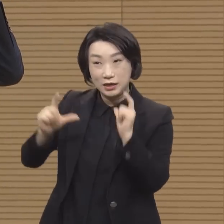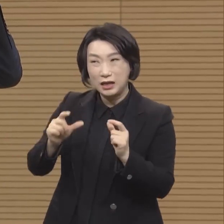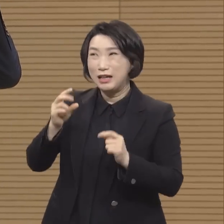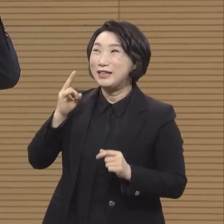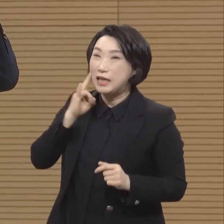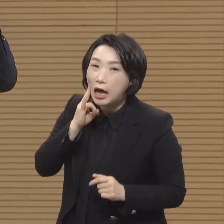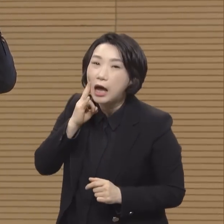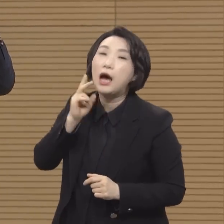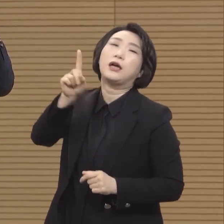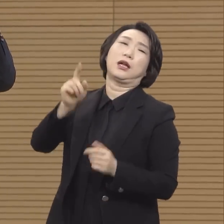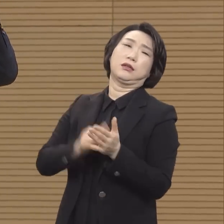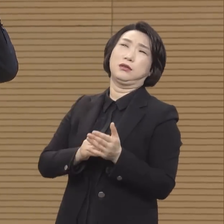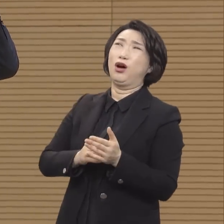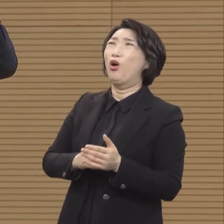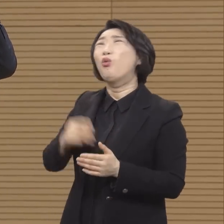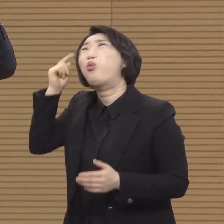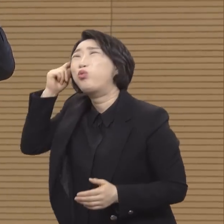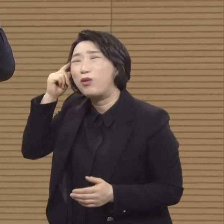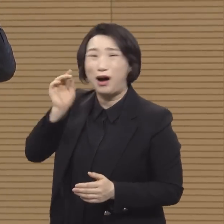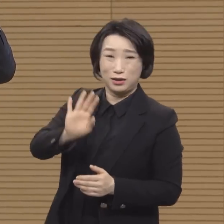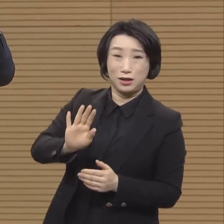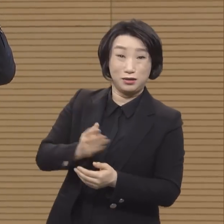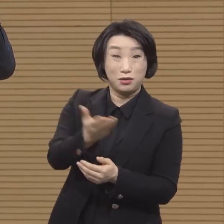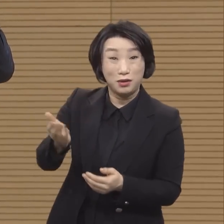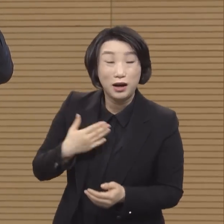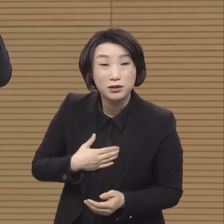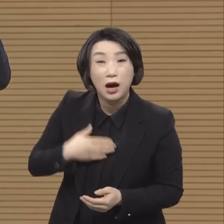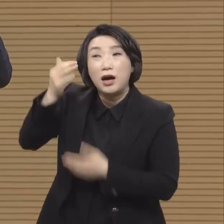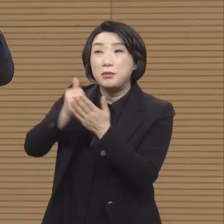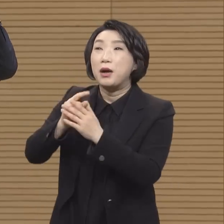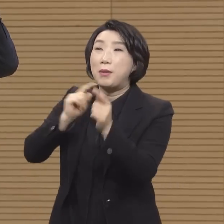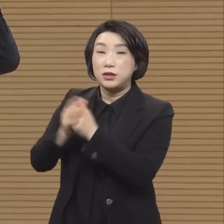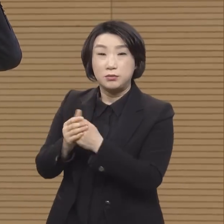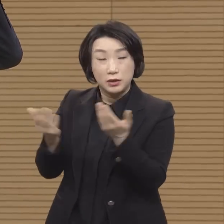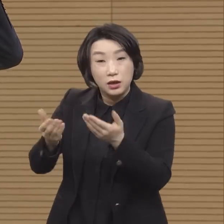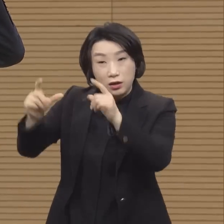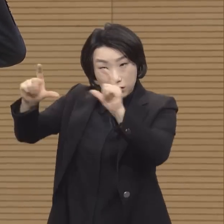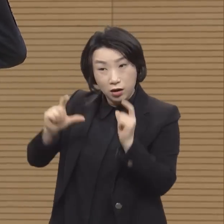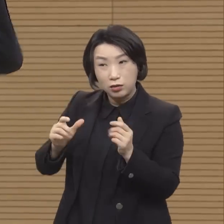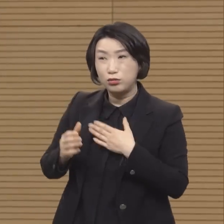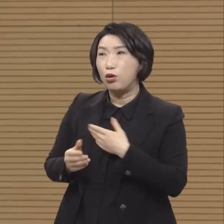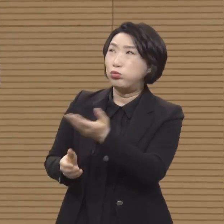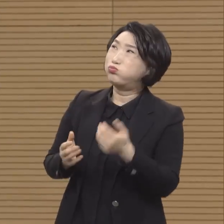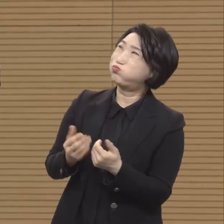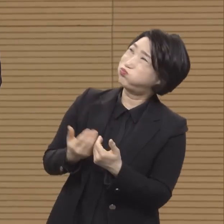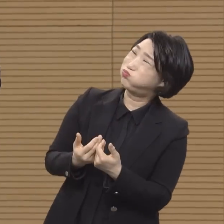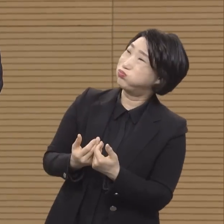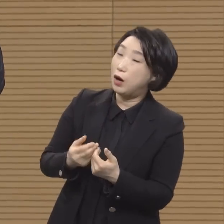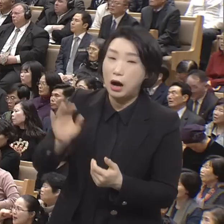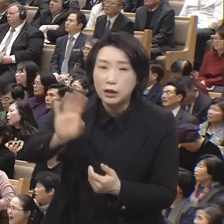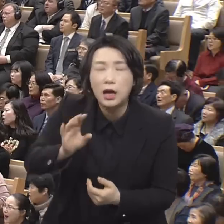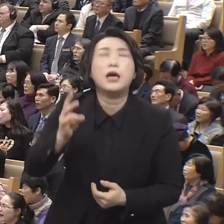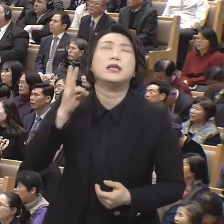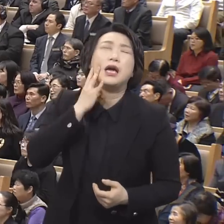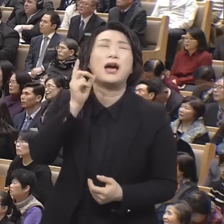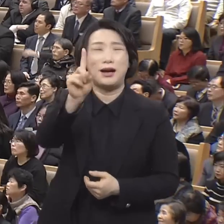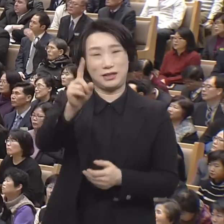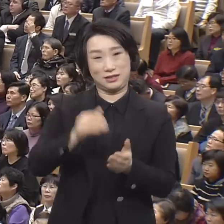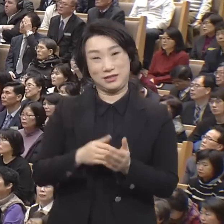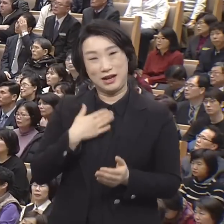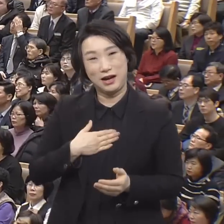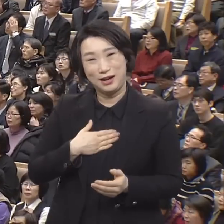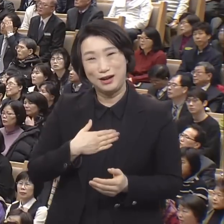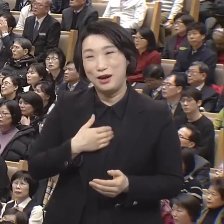일을 달지 마라. 하나님이 하시는 일에 분쟁하지 마라. 아주 이해만 하라 그 말이요.